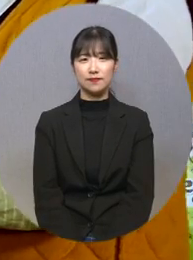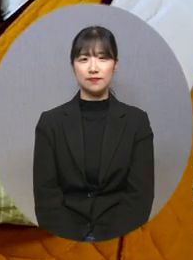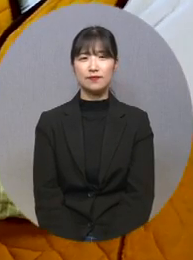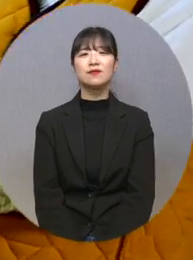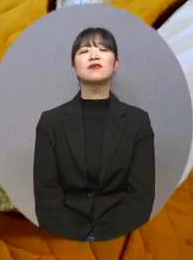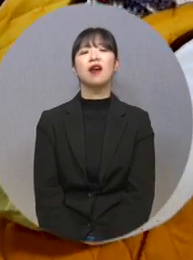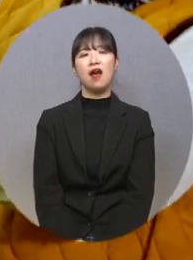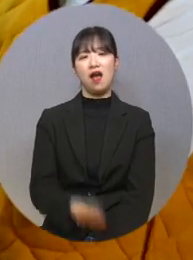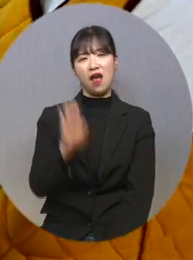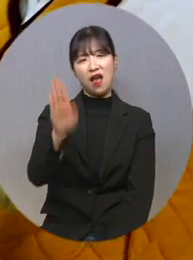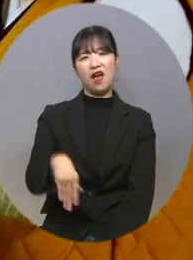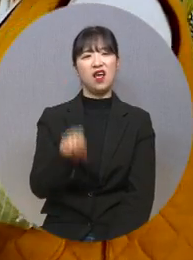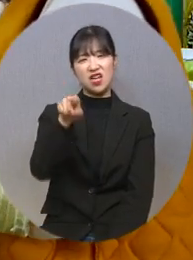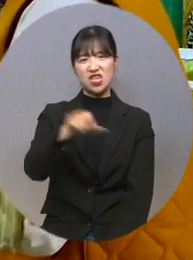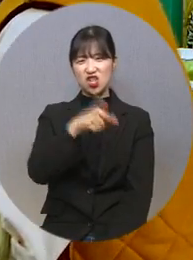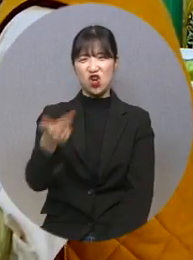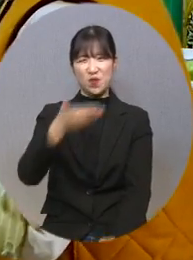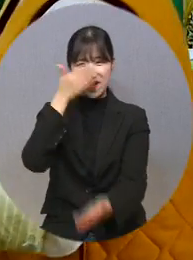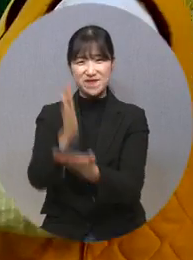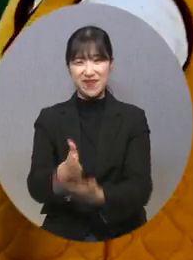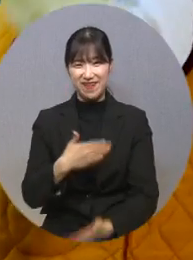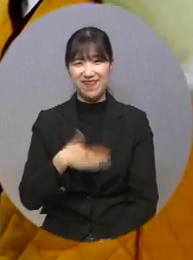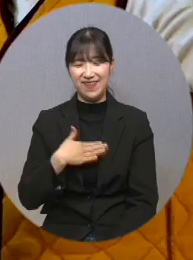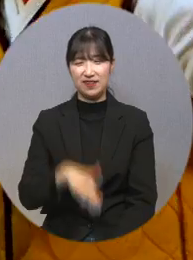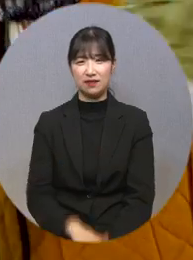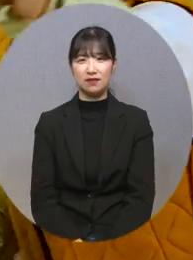기정아, 오늘 저녁 너무 높다.